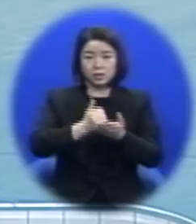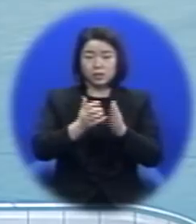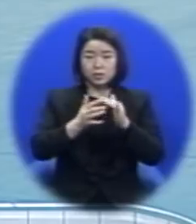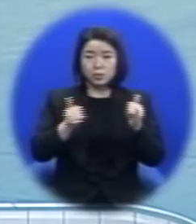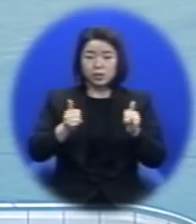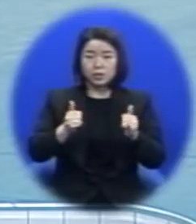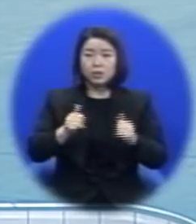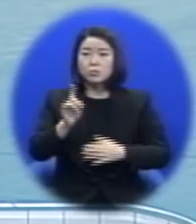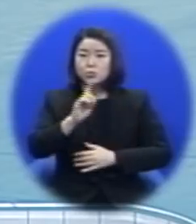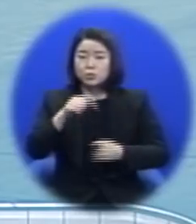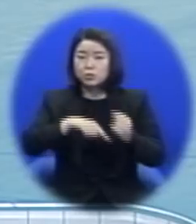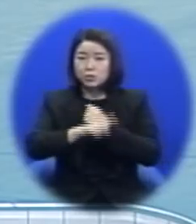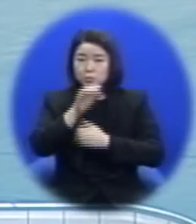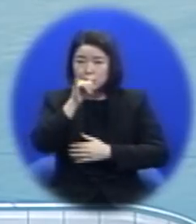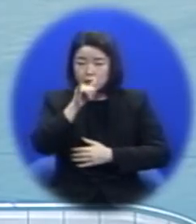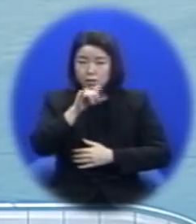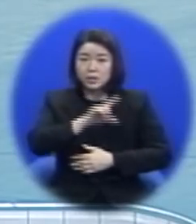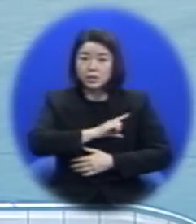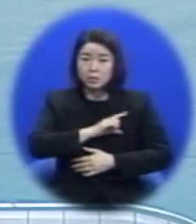있는 이름인지 아십니까?